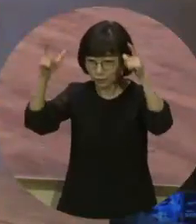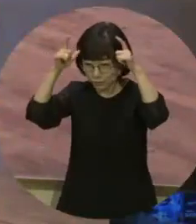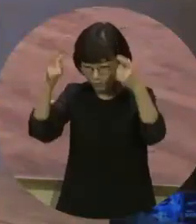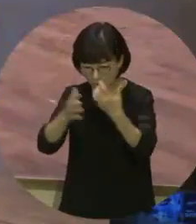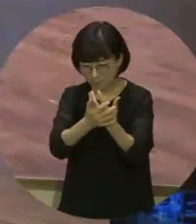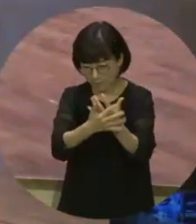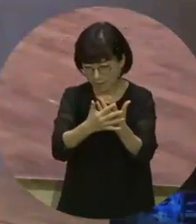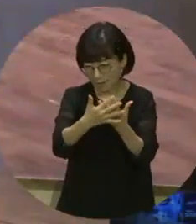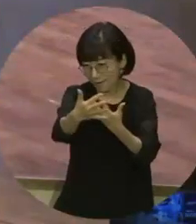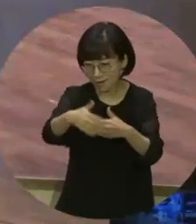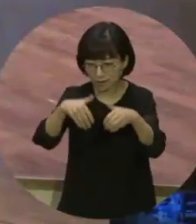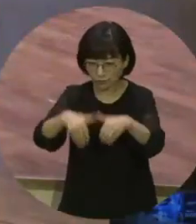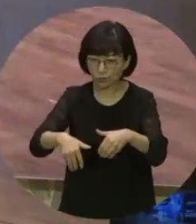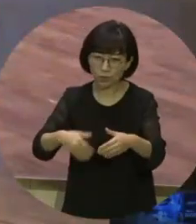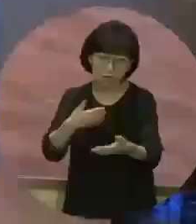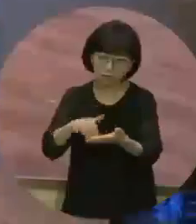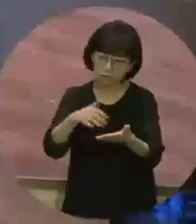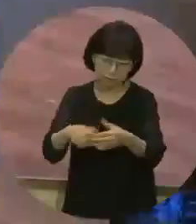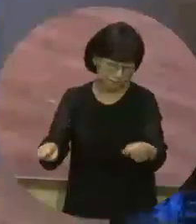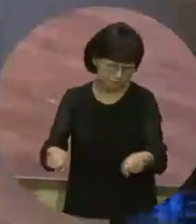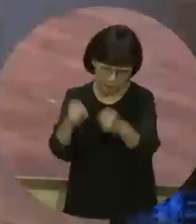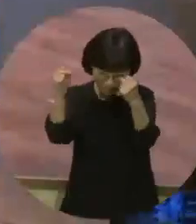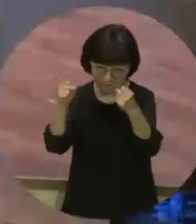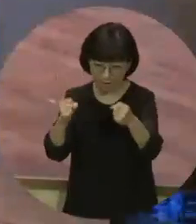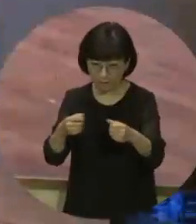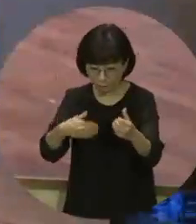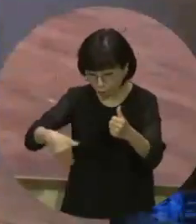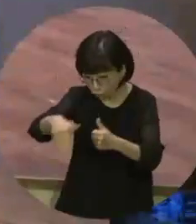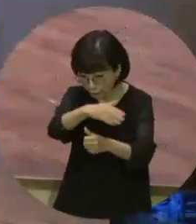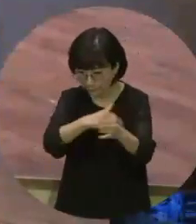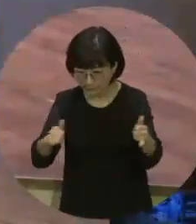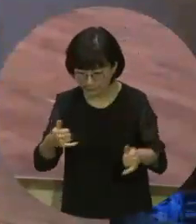심이 많음으로 블레셋 사람이 그를 시기하여